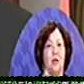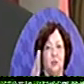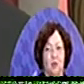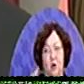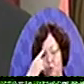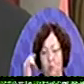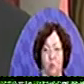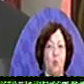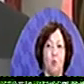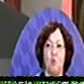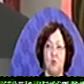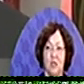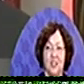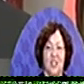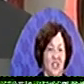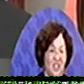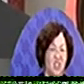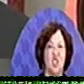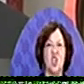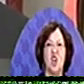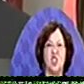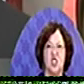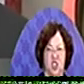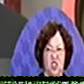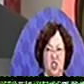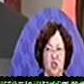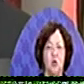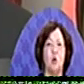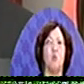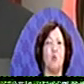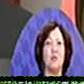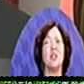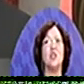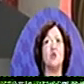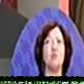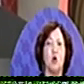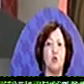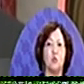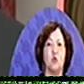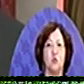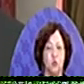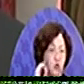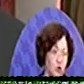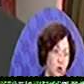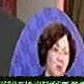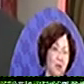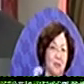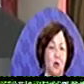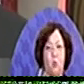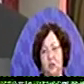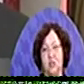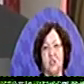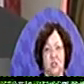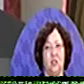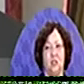бүтээлчид дэлхийн тавцанд гарах тэднийг бүтээгдэхүүнх асар их болцоог нөгжүүлэх чиглэлээр бол сайн бол үйл ажиллагаа явуулж байгаа. Нэг